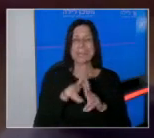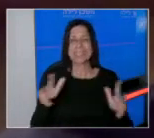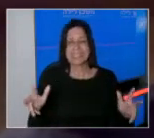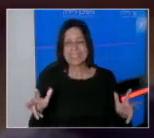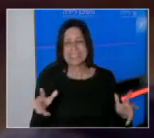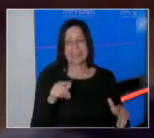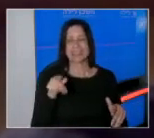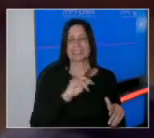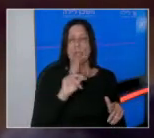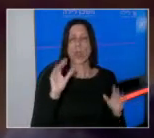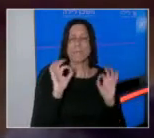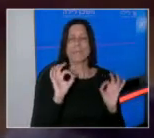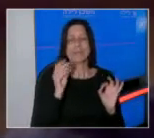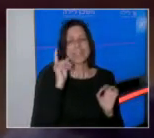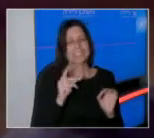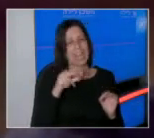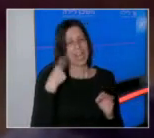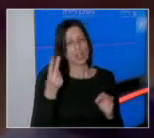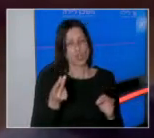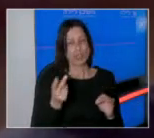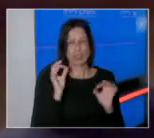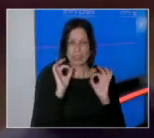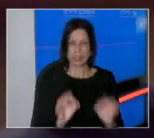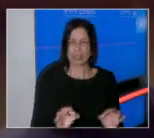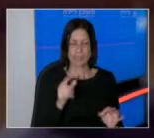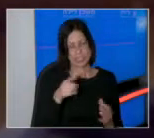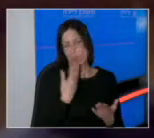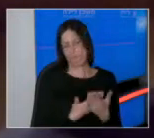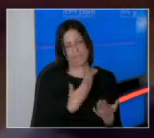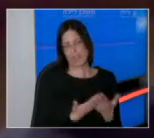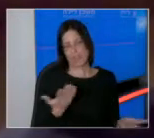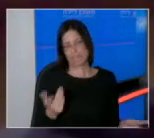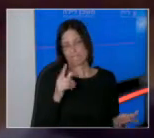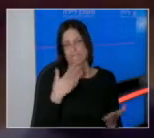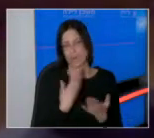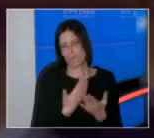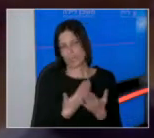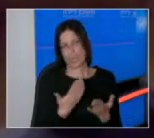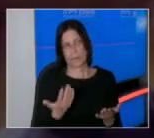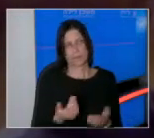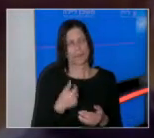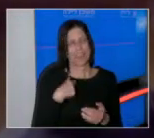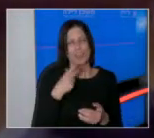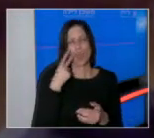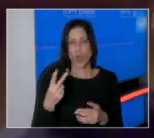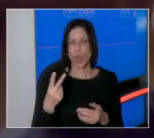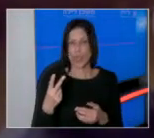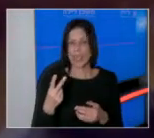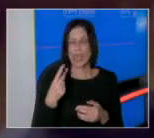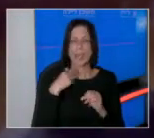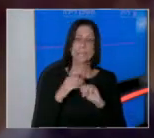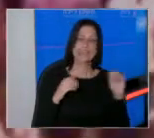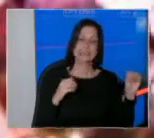זה לא באמת צריך להיות ככה באופן אותנטי, אבל זאת עובדה, זאת עובדה. עכשיו, אני רואה את